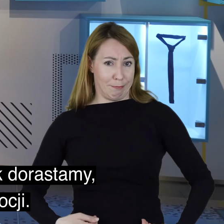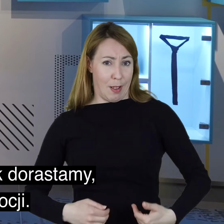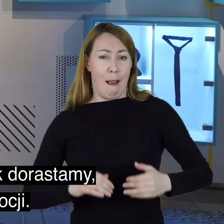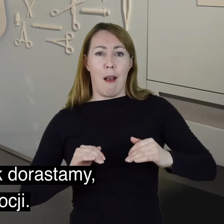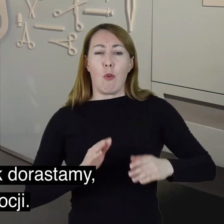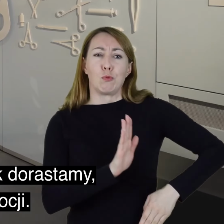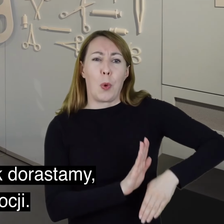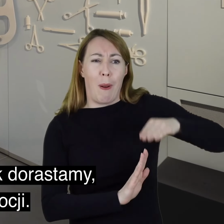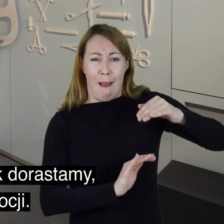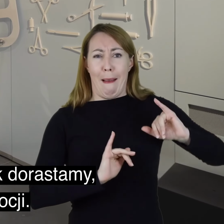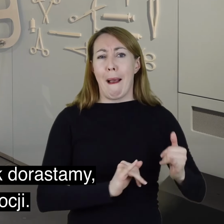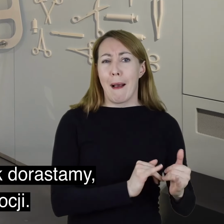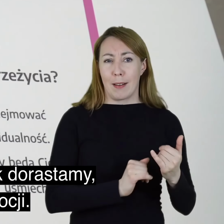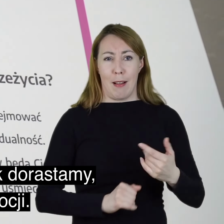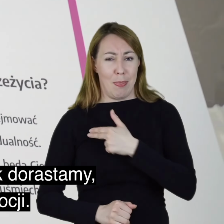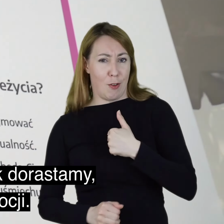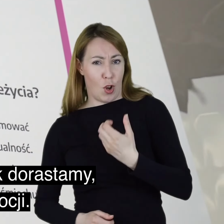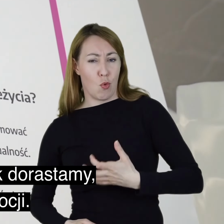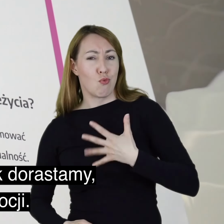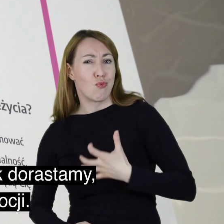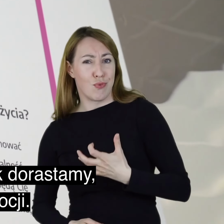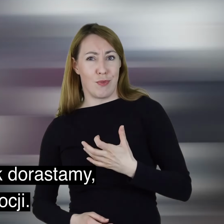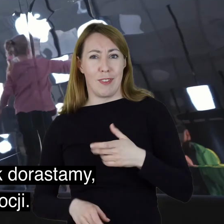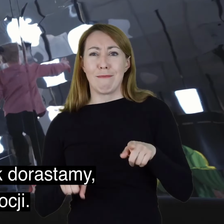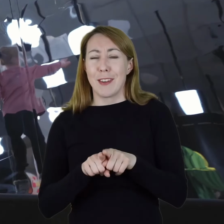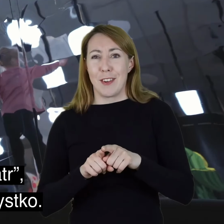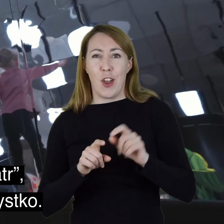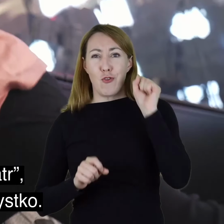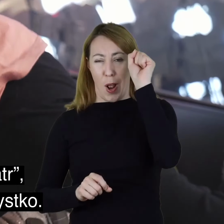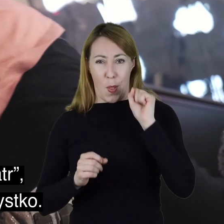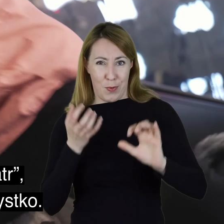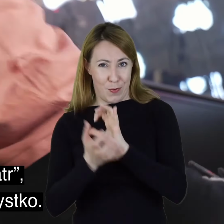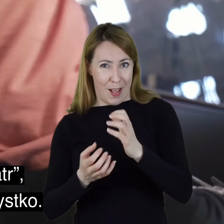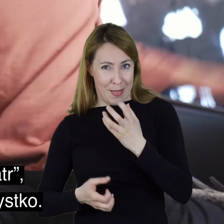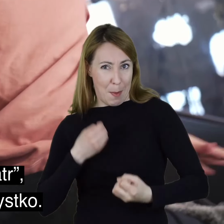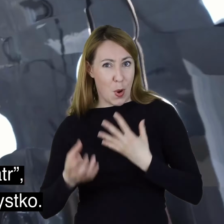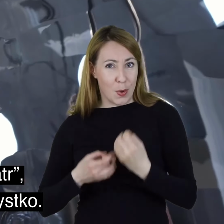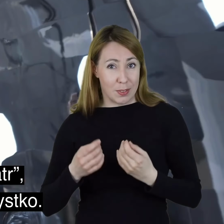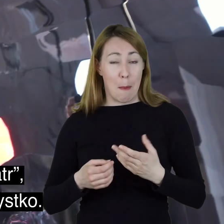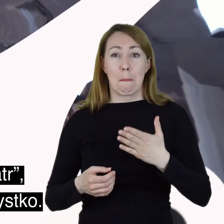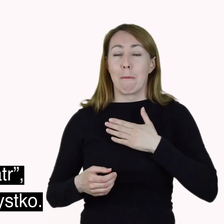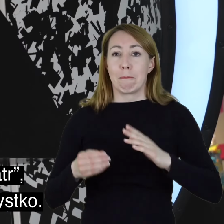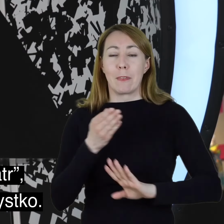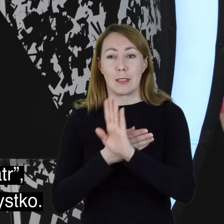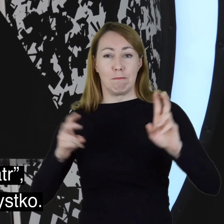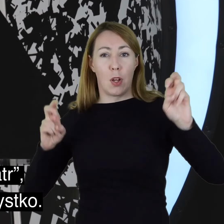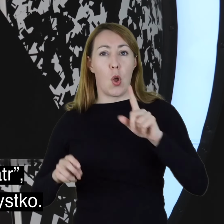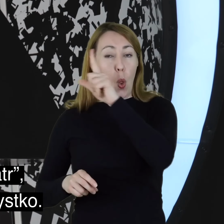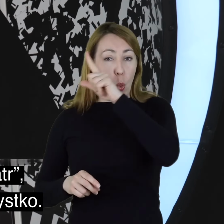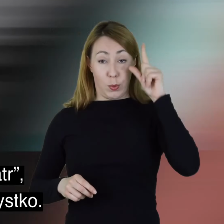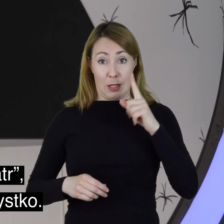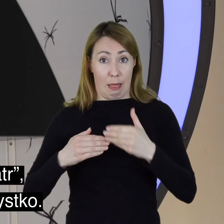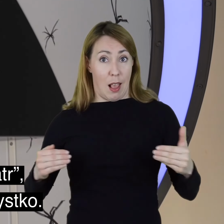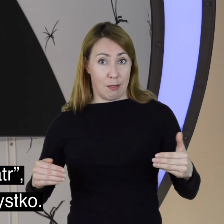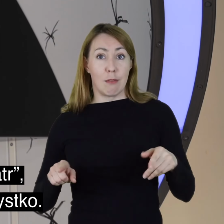jak dorastamy, o naszych uczuciach, o szalonym świecie emocji. Mamy pełną wrażeń instalację pod tytułem Ludzki Teatr.